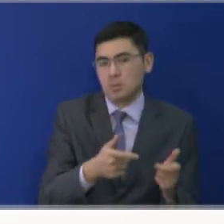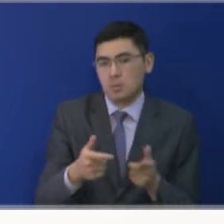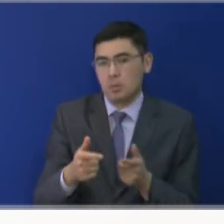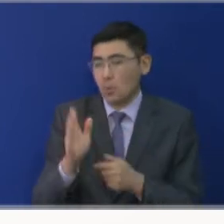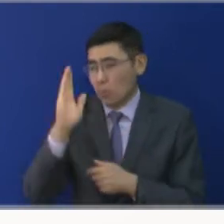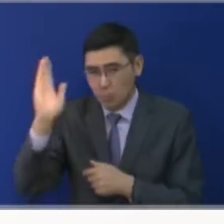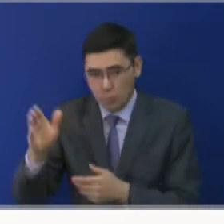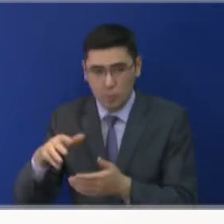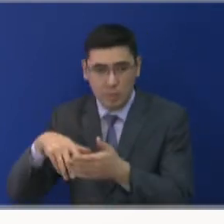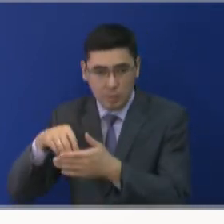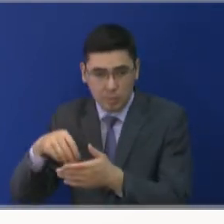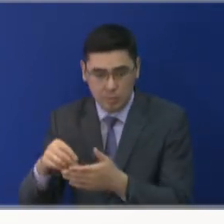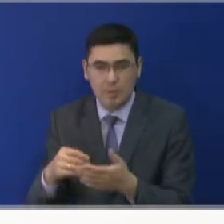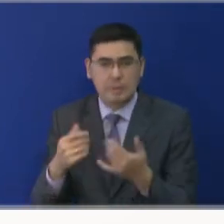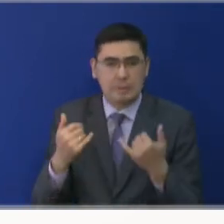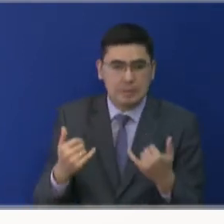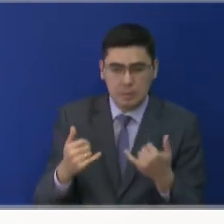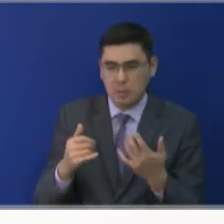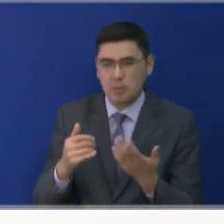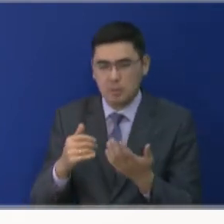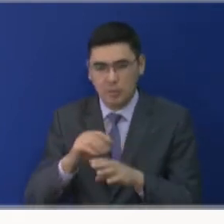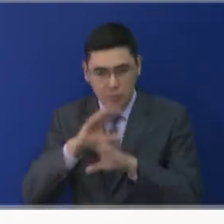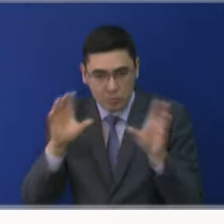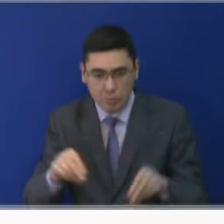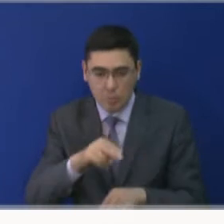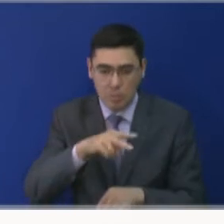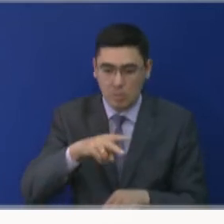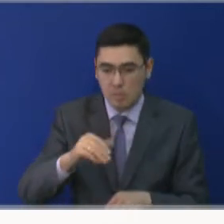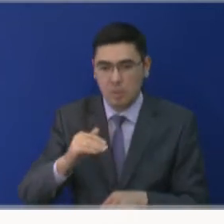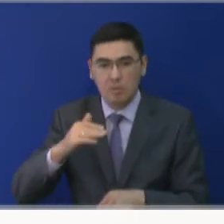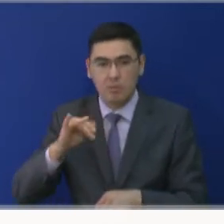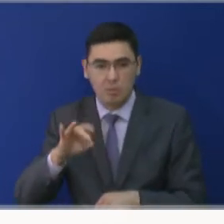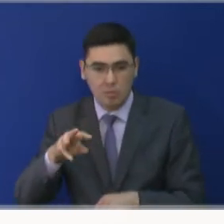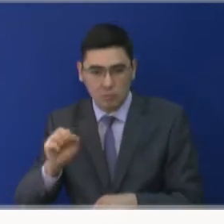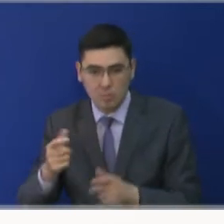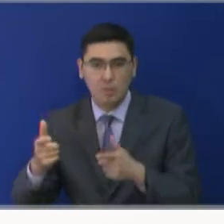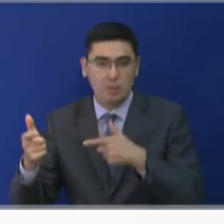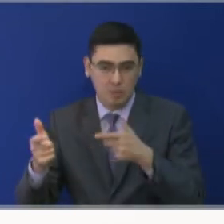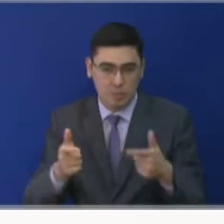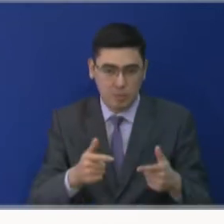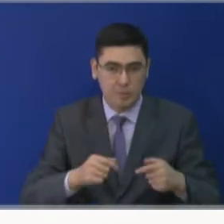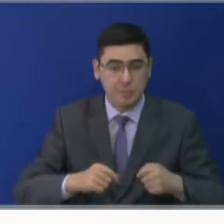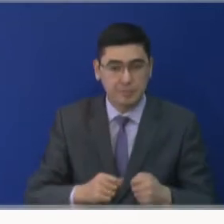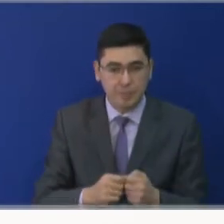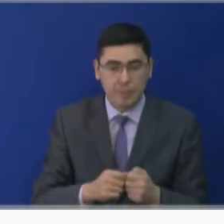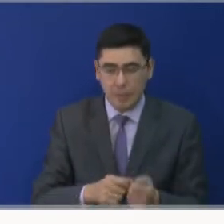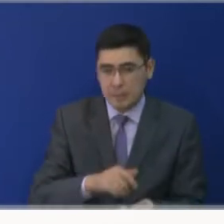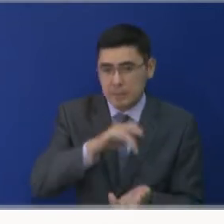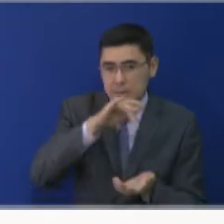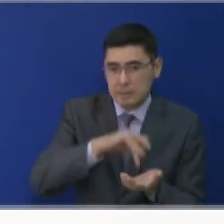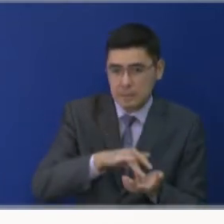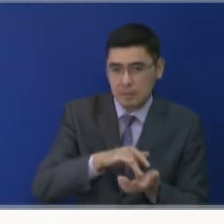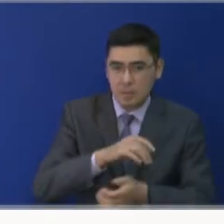алдындағы платформасының әзірленуіне, партиялық инфрақұрылымды жетілдіруіне уақыты жеткілікті болды. Орталық сайлау комиссиясы мен